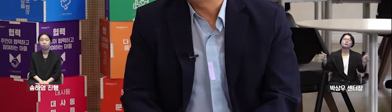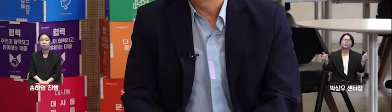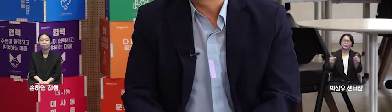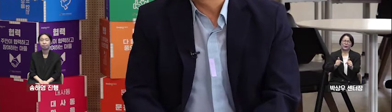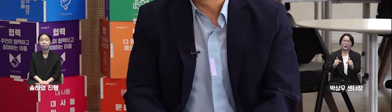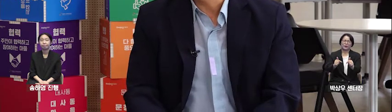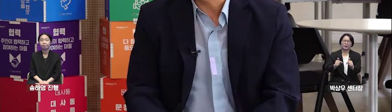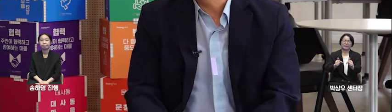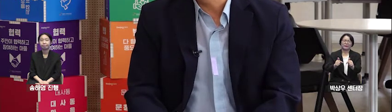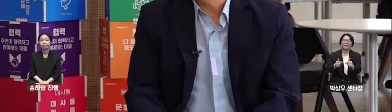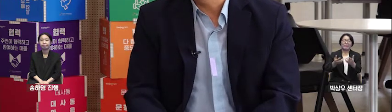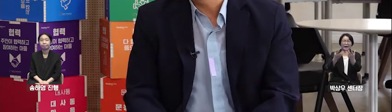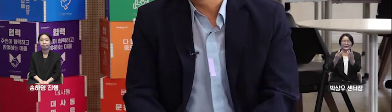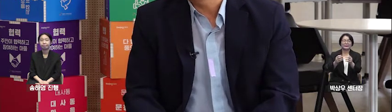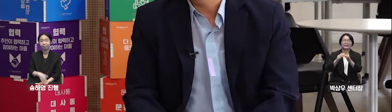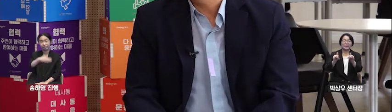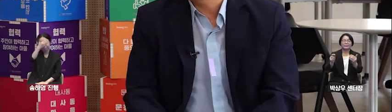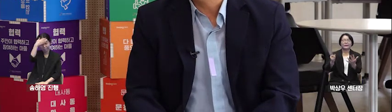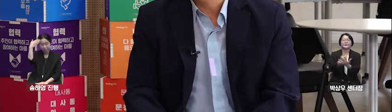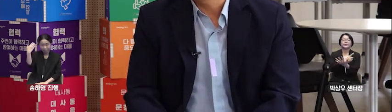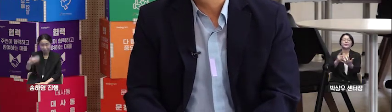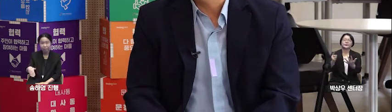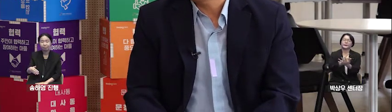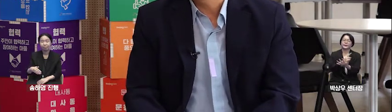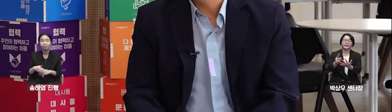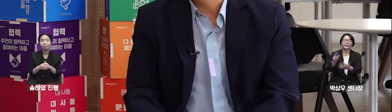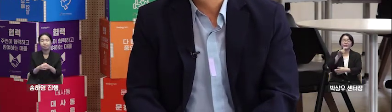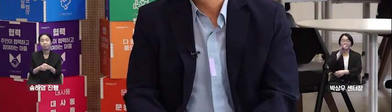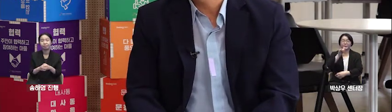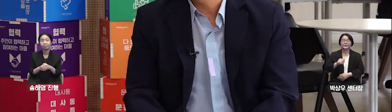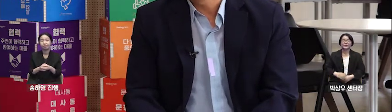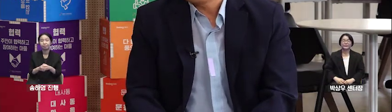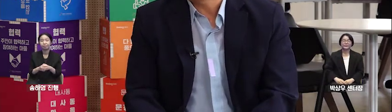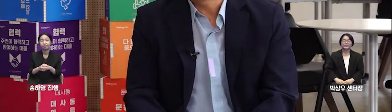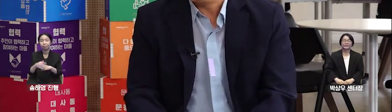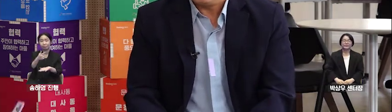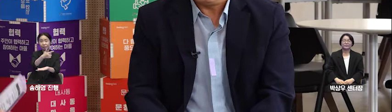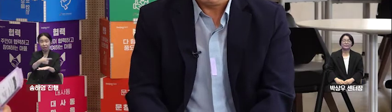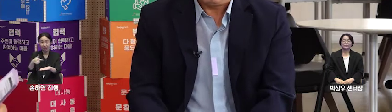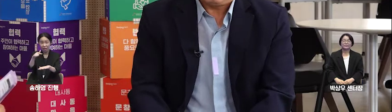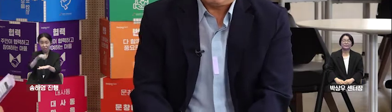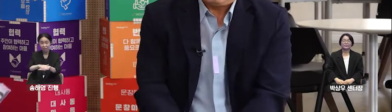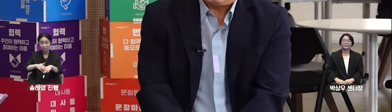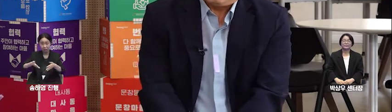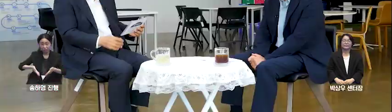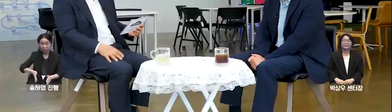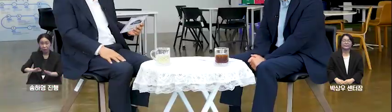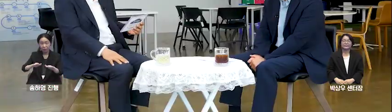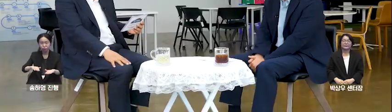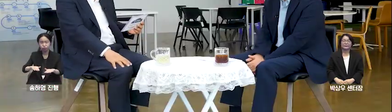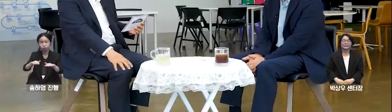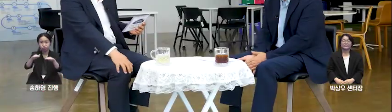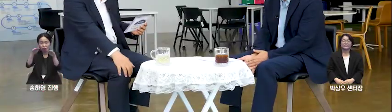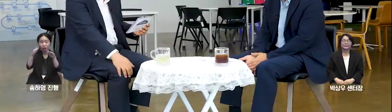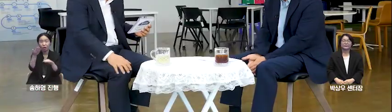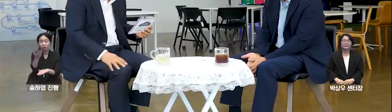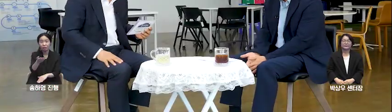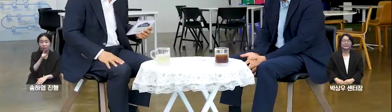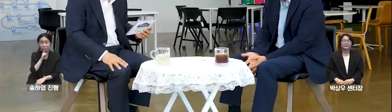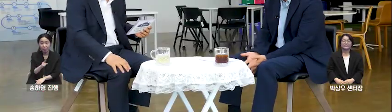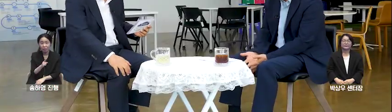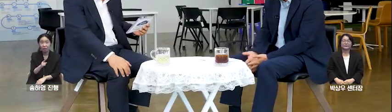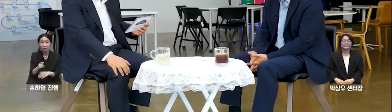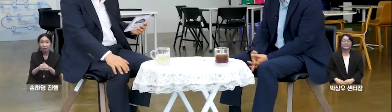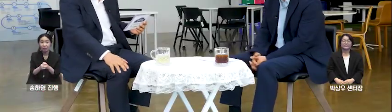것 같습니다. 그래요. 더 많은 분들과 요즘 교류들을 하고 있는 것 같습니다. 다행이네요. 네. 대전